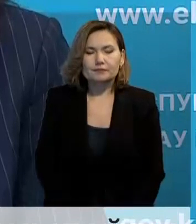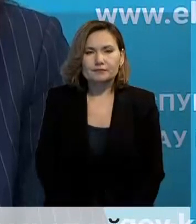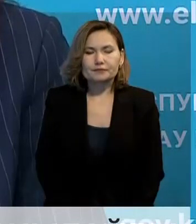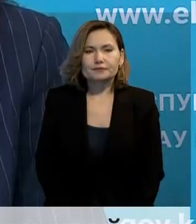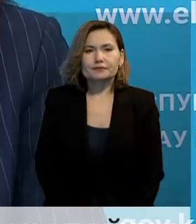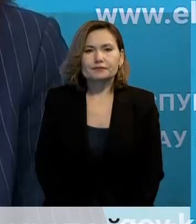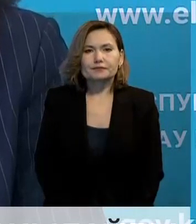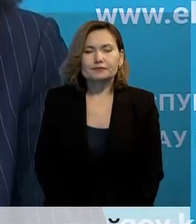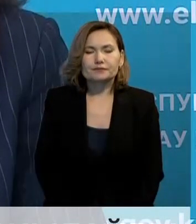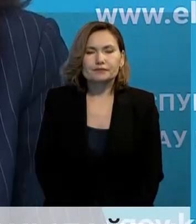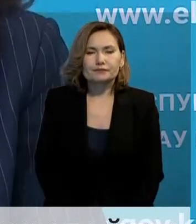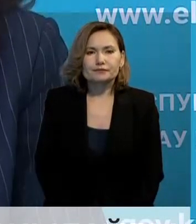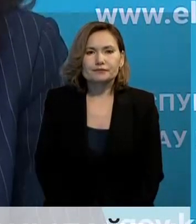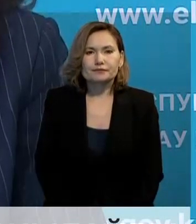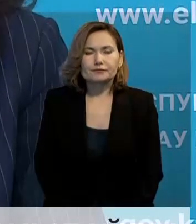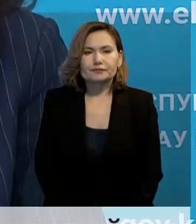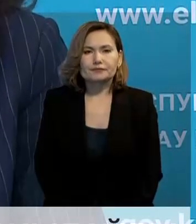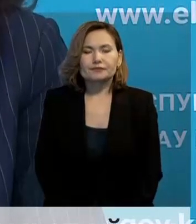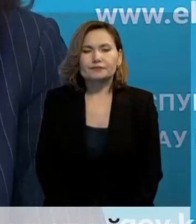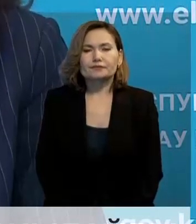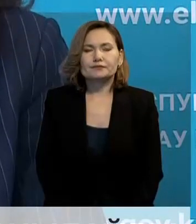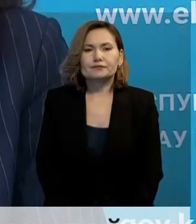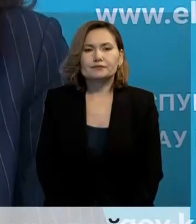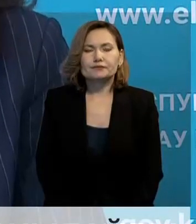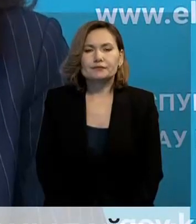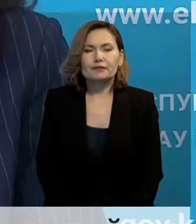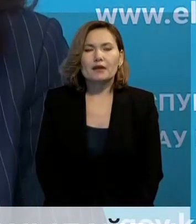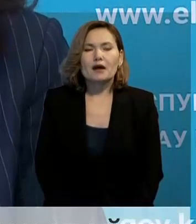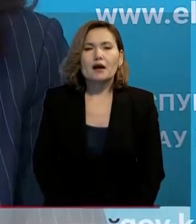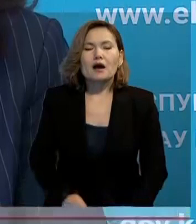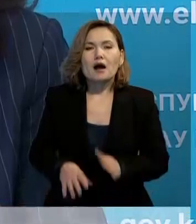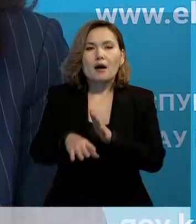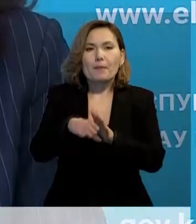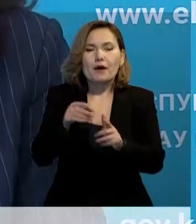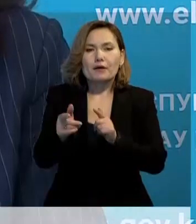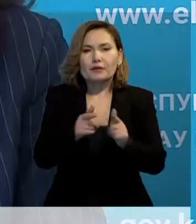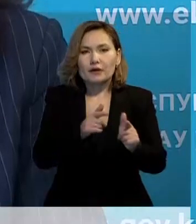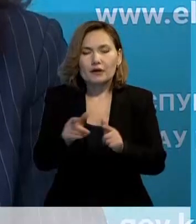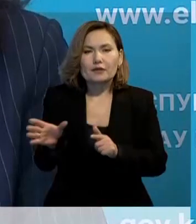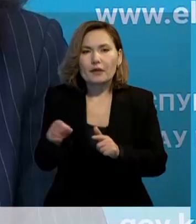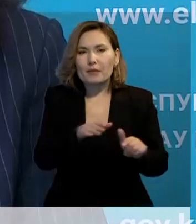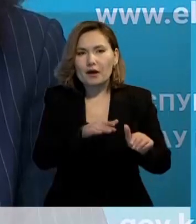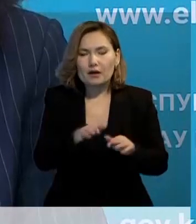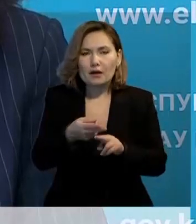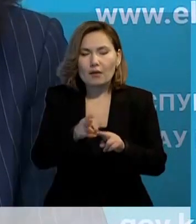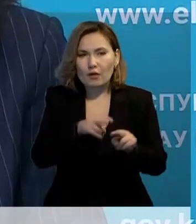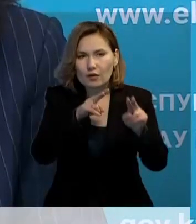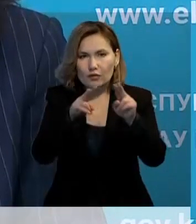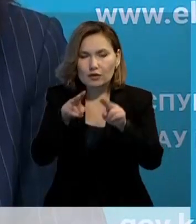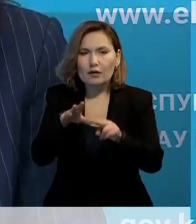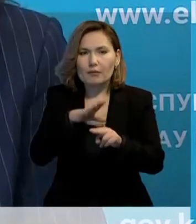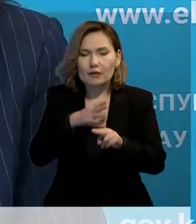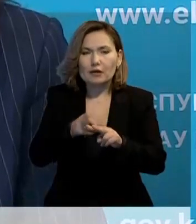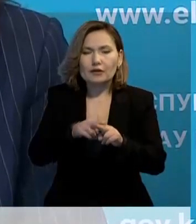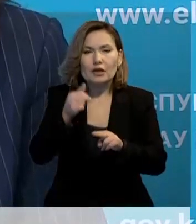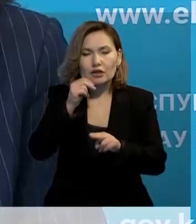Те новеллы законодательства и те правовые механизмы, которые... Саяси науқанға дайындық қалай жүргені жайлы толыққанды ақпарат алдық. Ертең